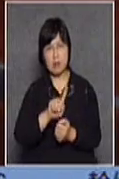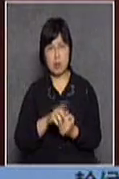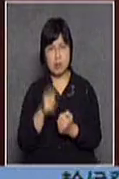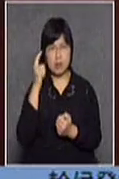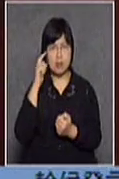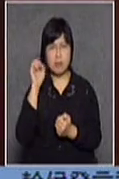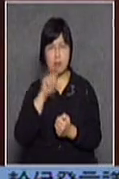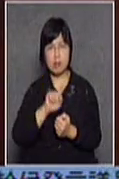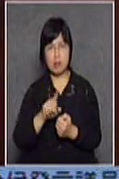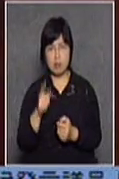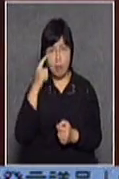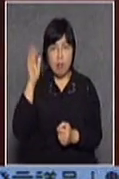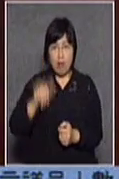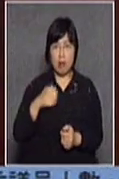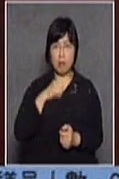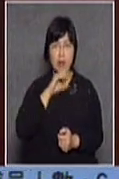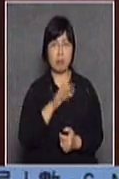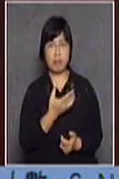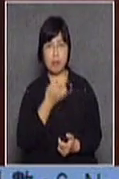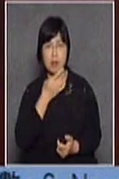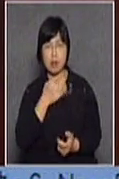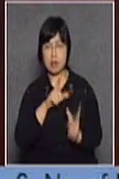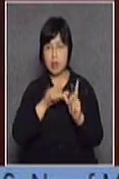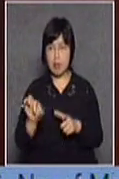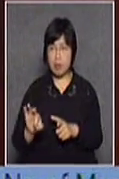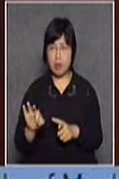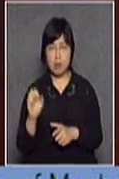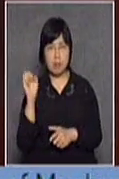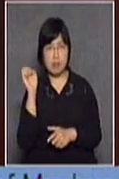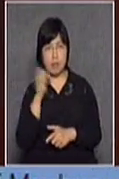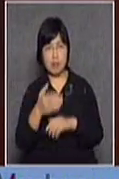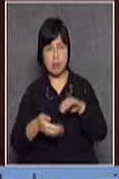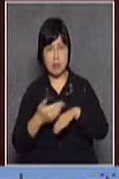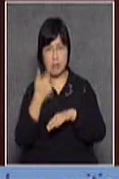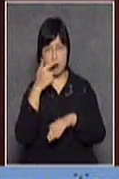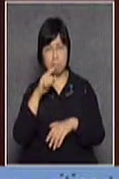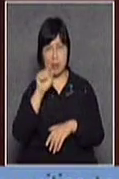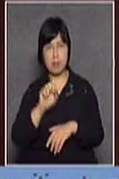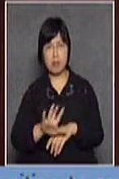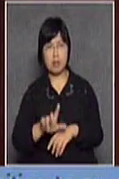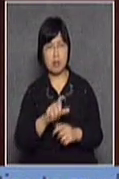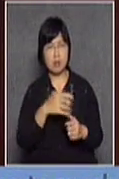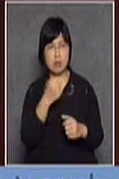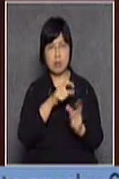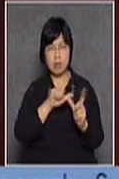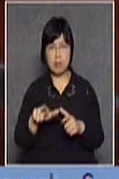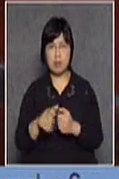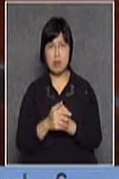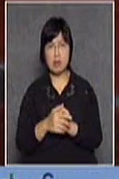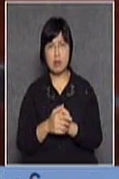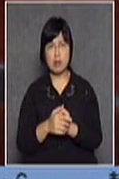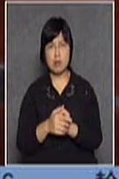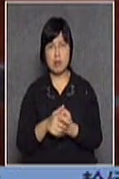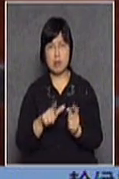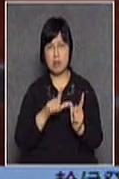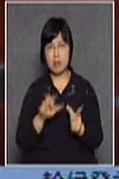局長。 主席，你怎麼知道我問什麼？我未，我 都他沒有答你的問題，你不是一個重新問題來的嘛。局長有沒有補充？ 我沒有答我哪一段啊，主